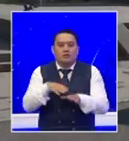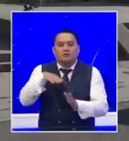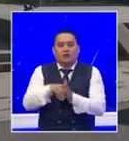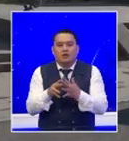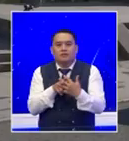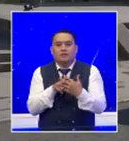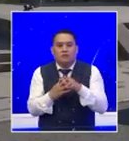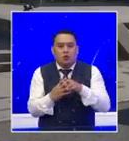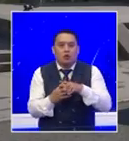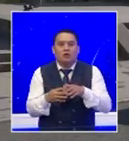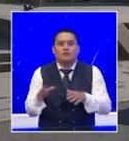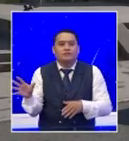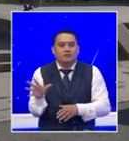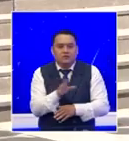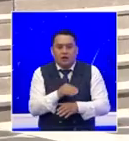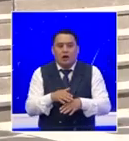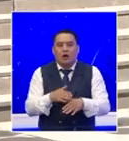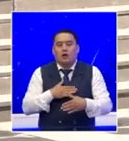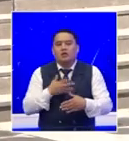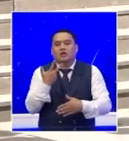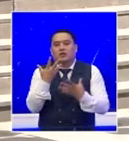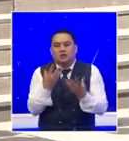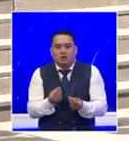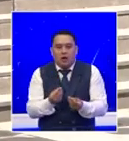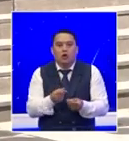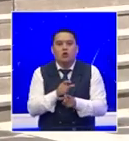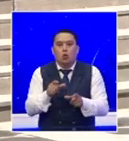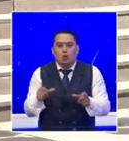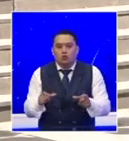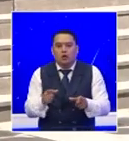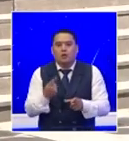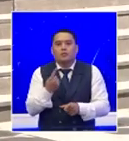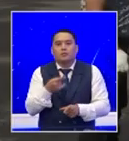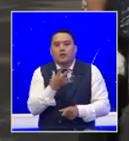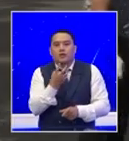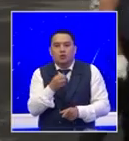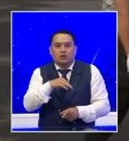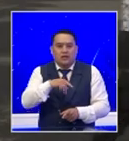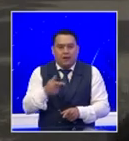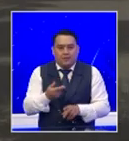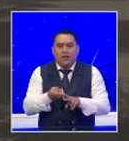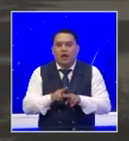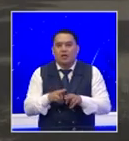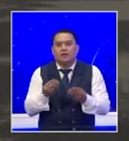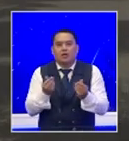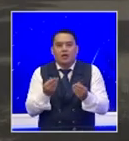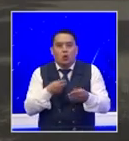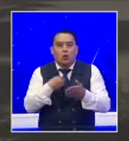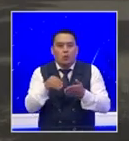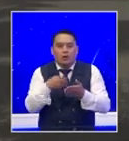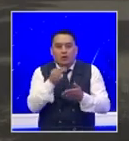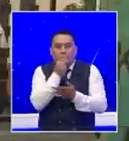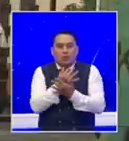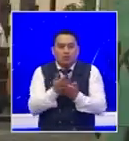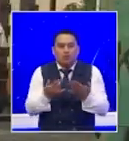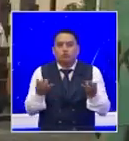все сельчане, от мала до велика. Всего за 3 дня неравнодушные граждане собрали 1,5 миллиона тенге. На эти средства приобретены